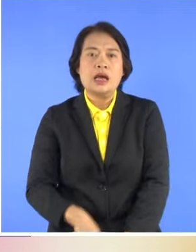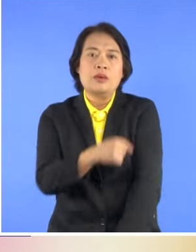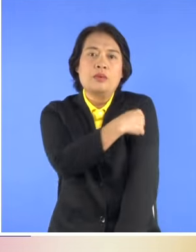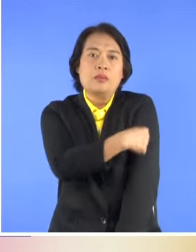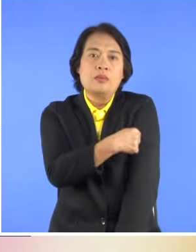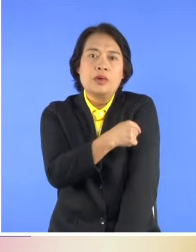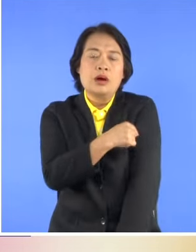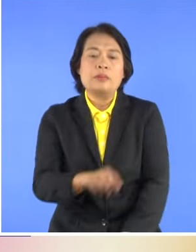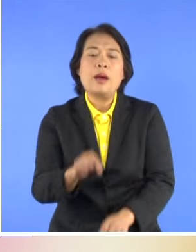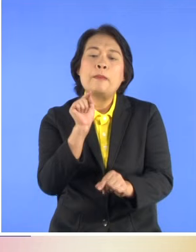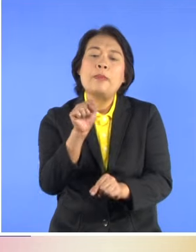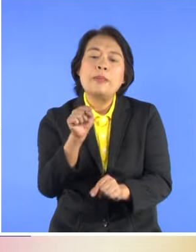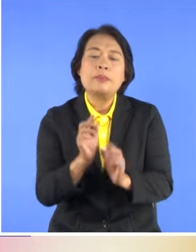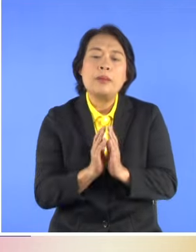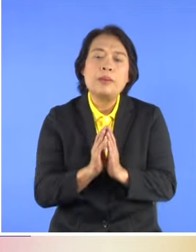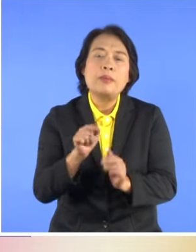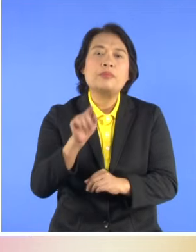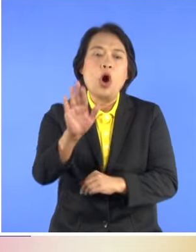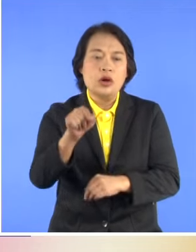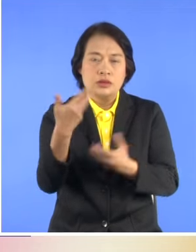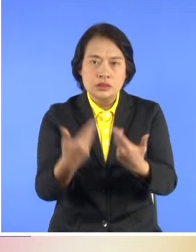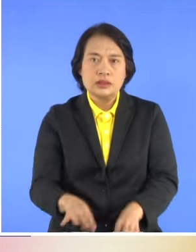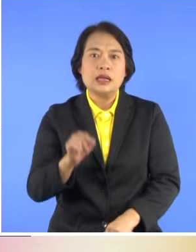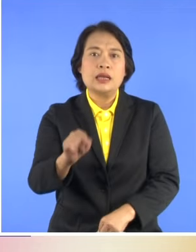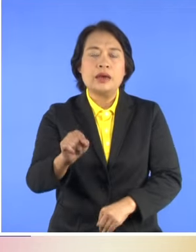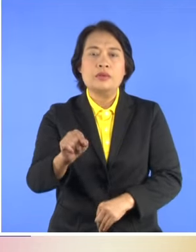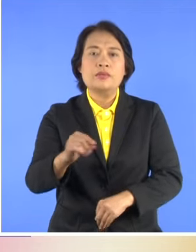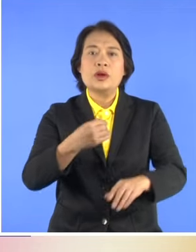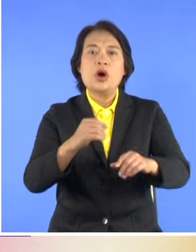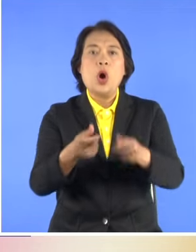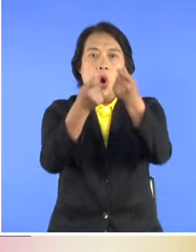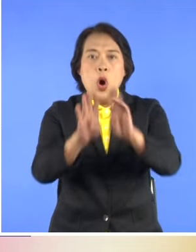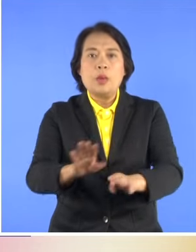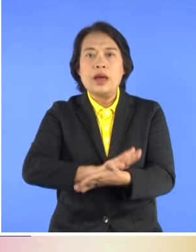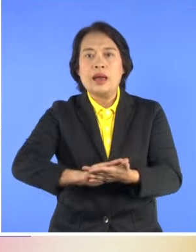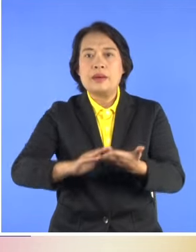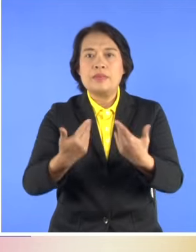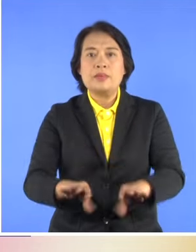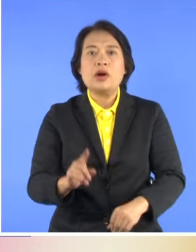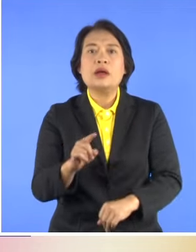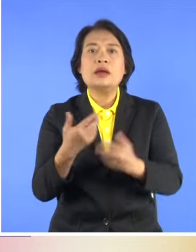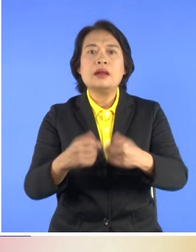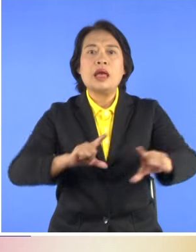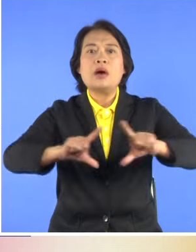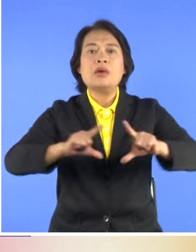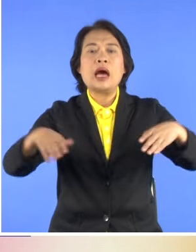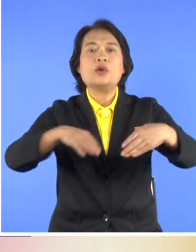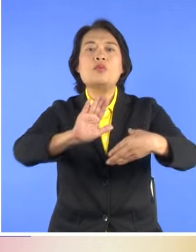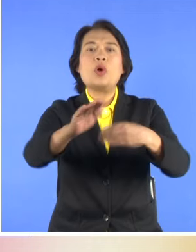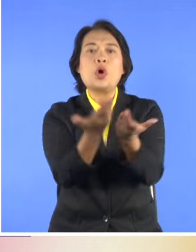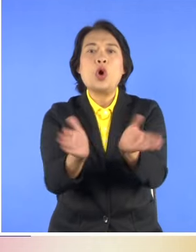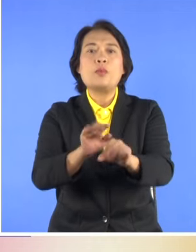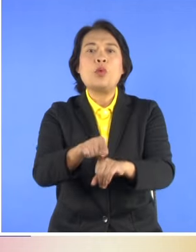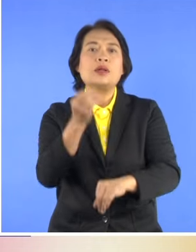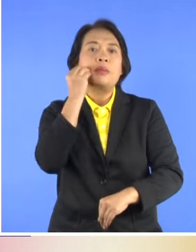สัั่งสอนมาเมื่อออกแบบเสร็จก็ส่งเข้าไปใน LINEกลุ่มครอบครัวน้องสาวเห็นว่าสวยแล้วก็แปลกดีอยากจะสักก็เลยจัดให้กับ